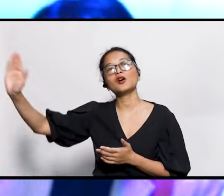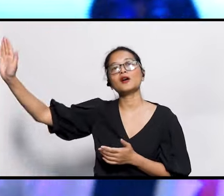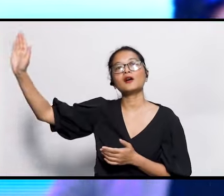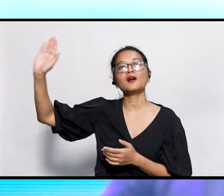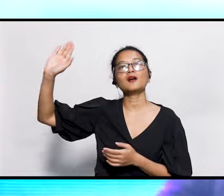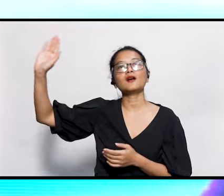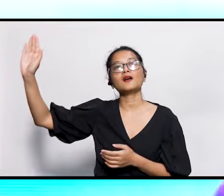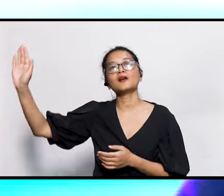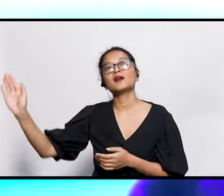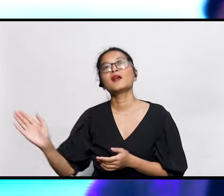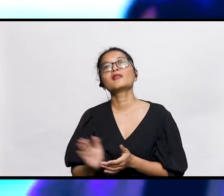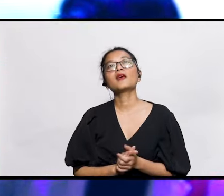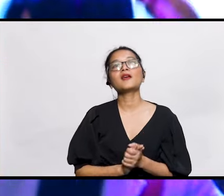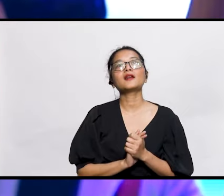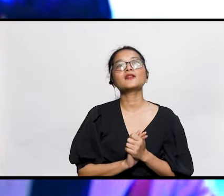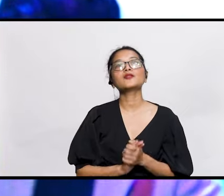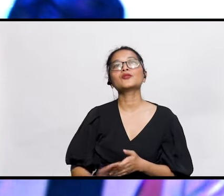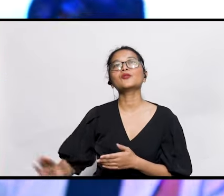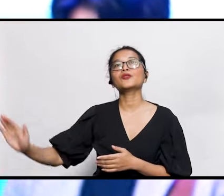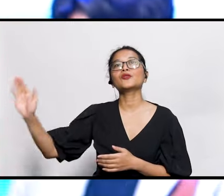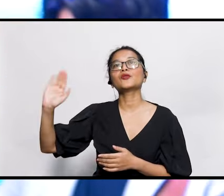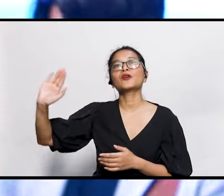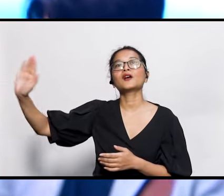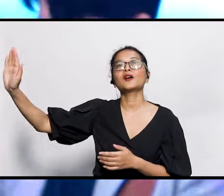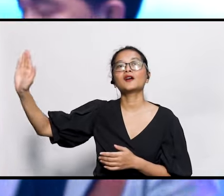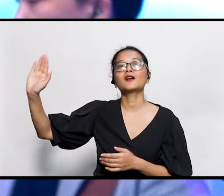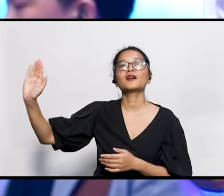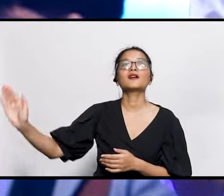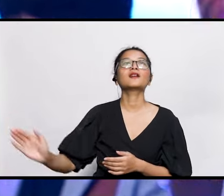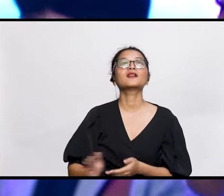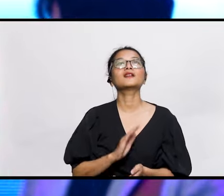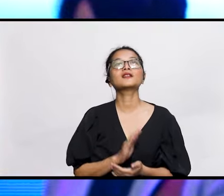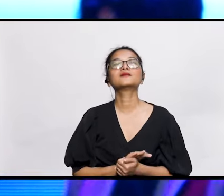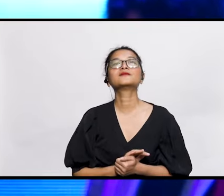you are That is who you